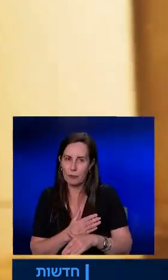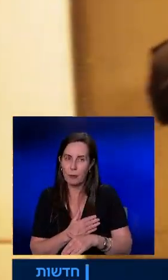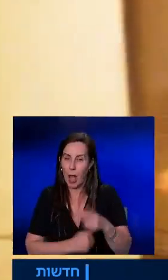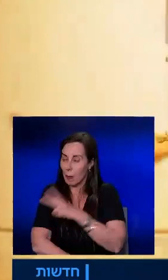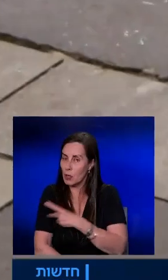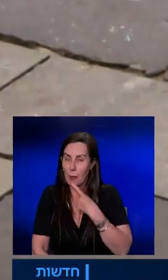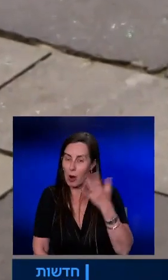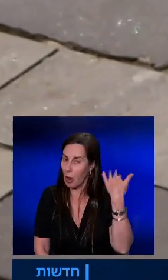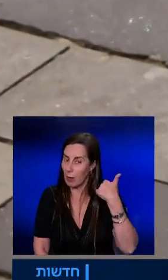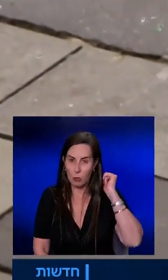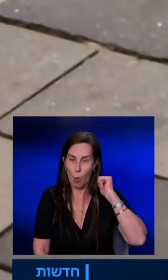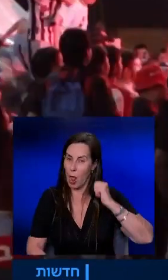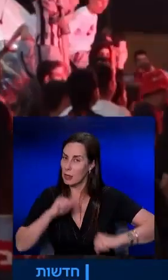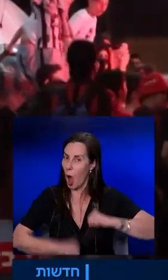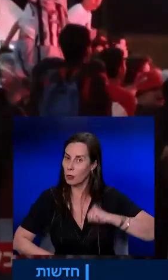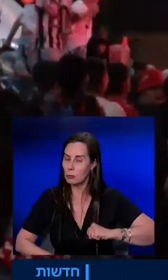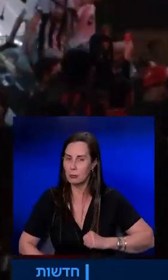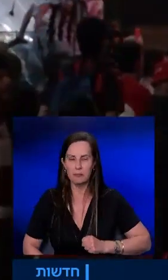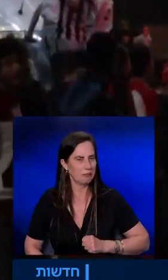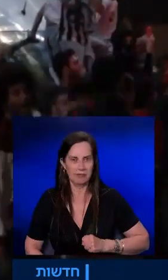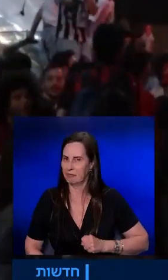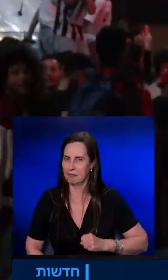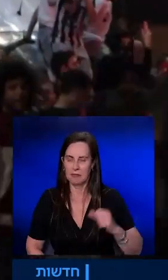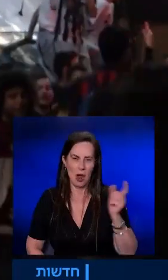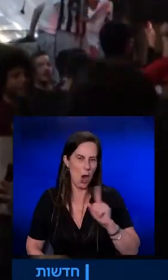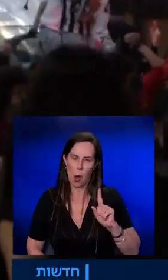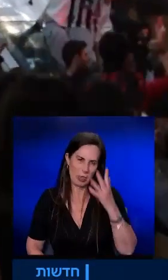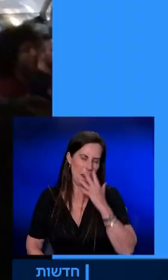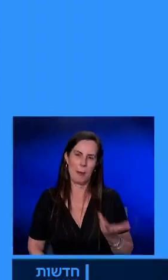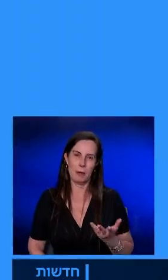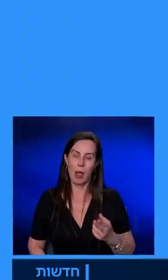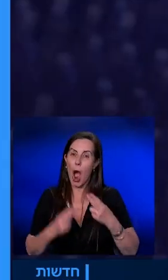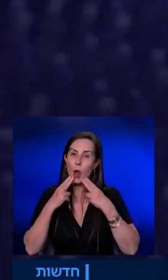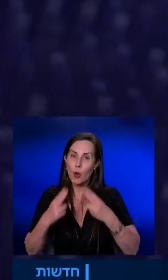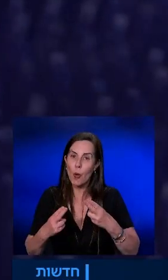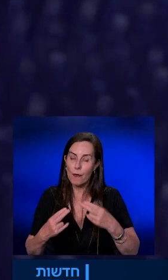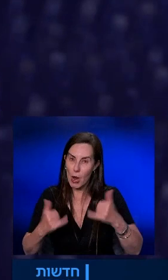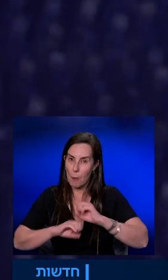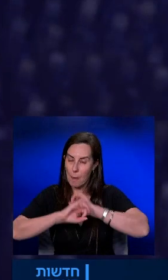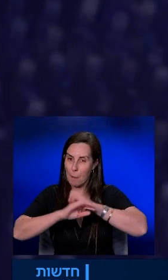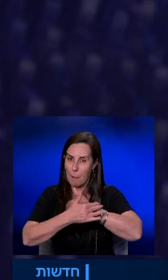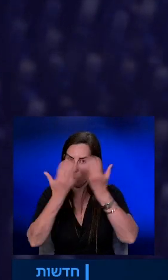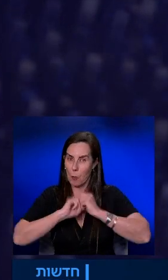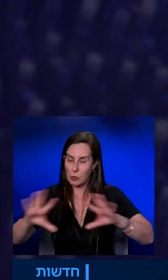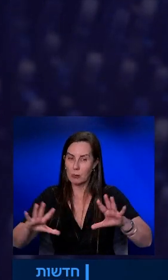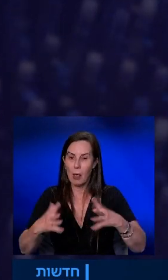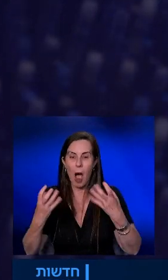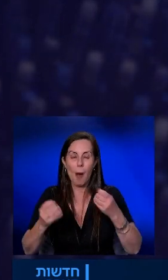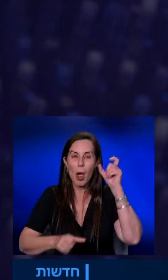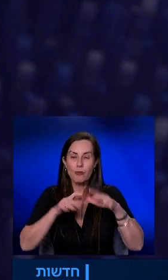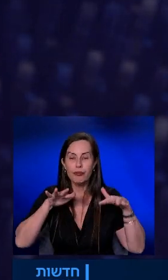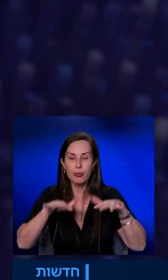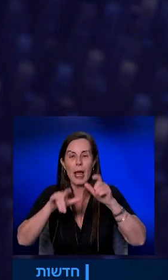גם ההתנהגות שלהם אמש הייתה רחוקה מאוד מלהיות תמימה. בתגובה הרשמית שפורסמה הבוקר, נכתב כי ההמון פנה לעבר